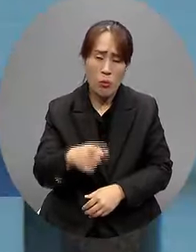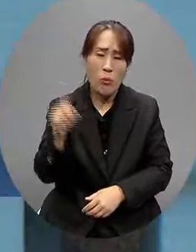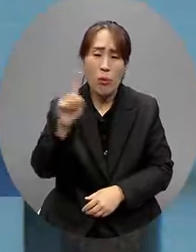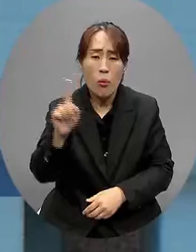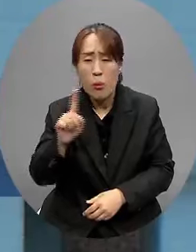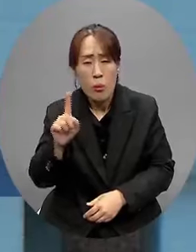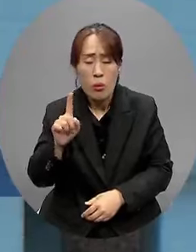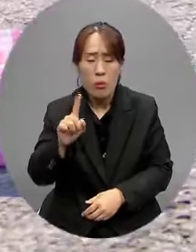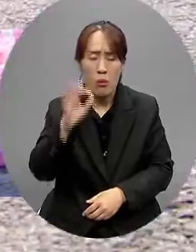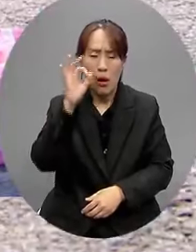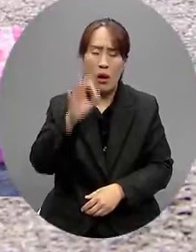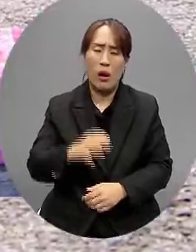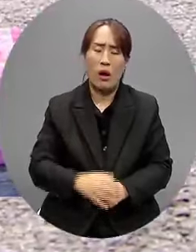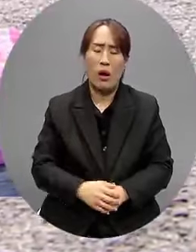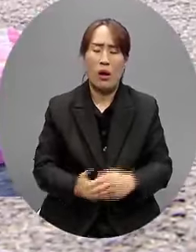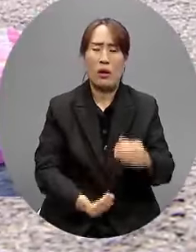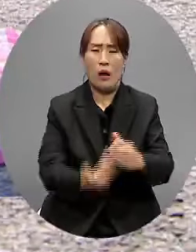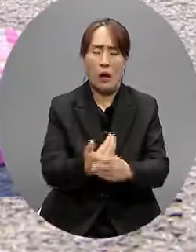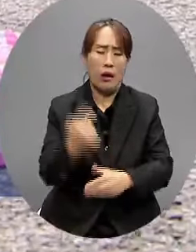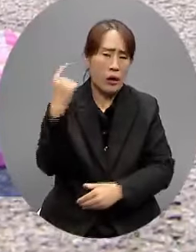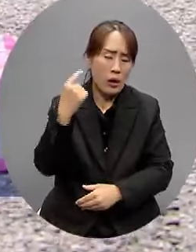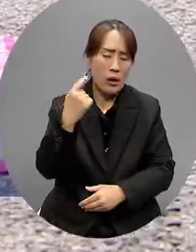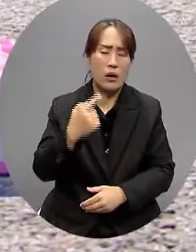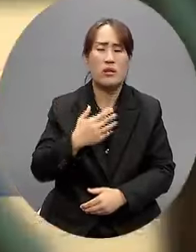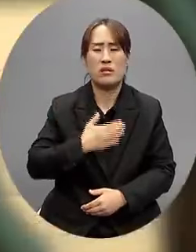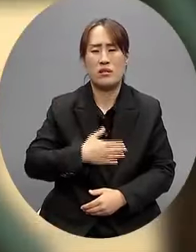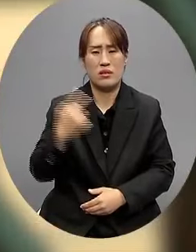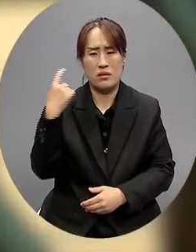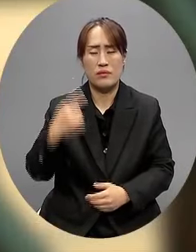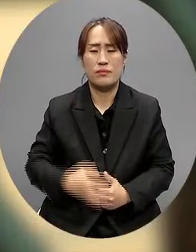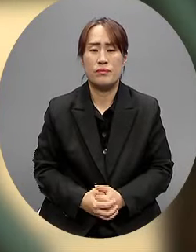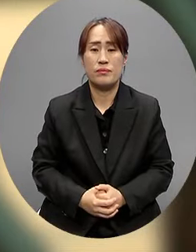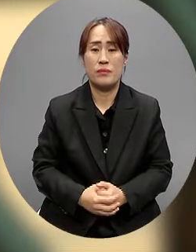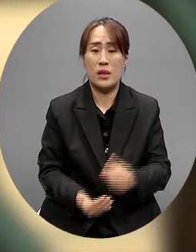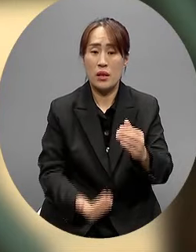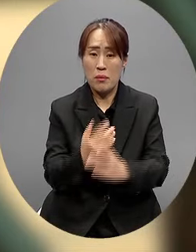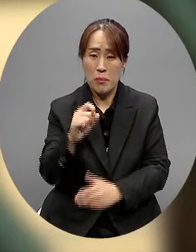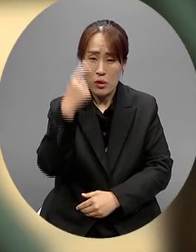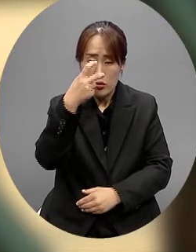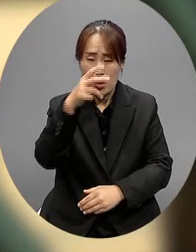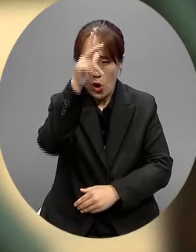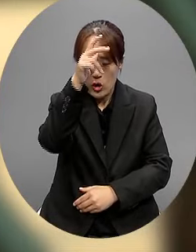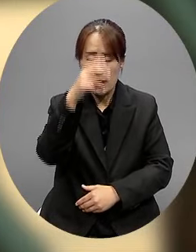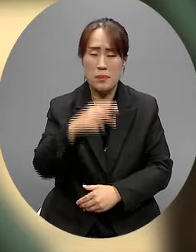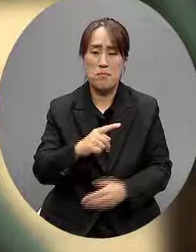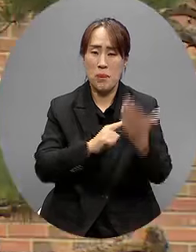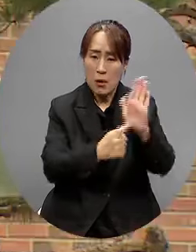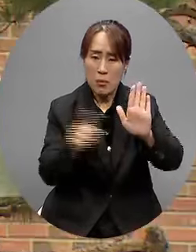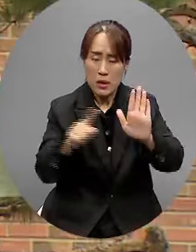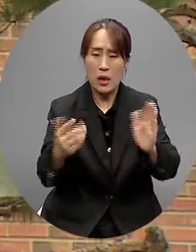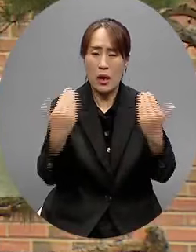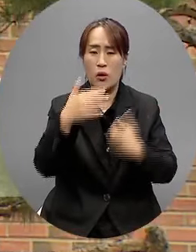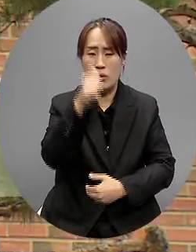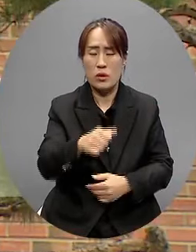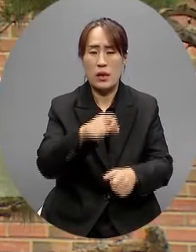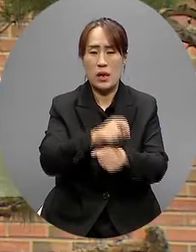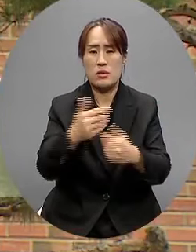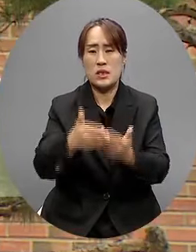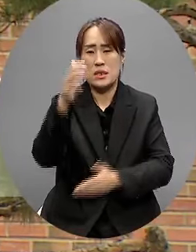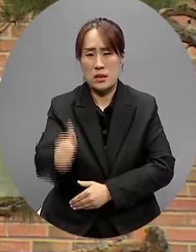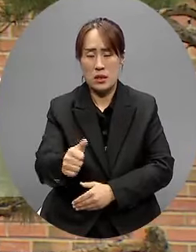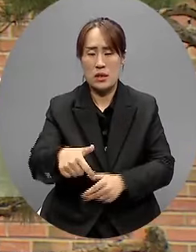아닌가 그때 하고 왔다는 거 얘기 만들었지 뭐. 사고 원인을 수사한 경찰은 이 학교 교장과 행정실장